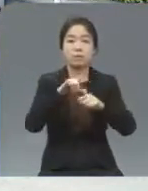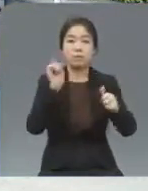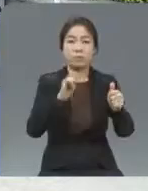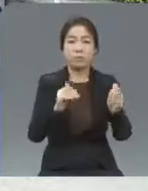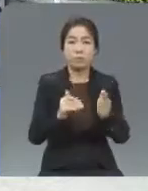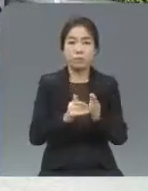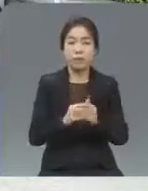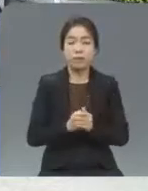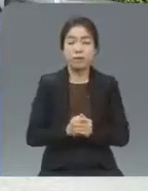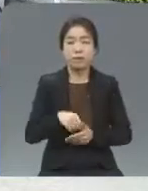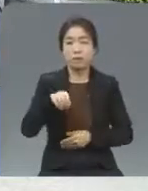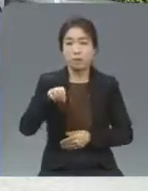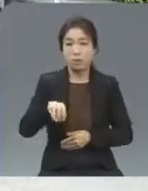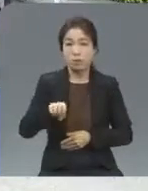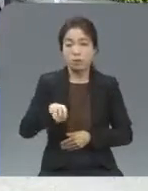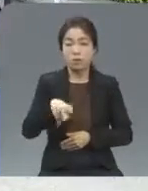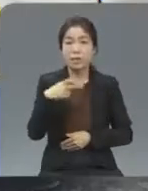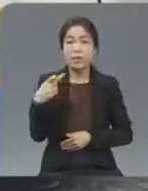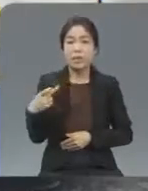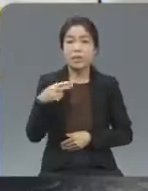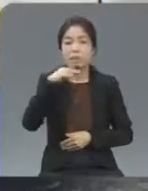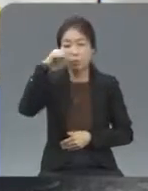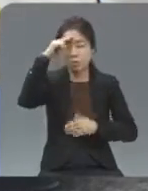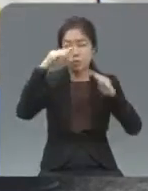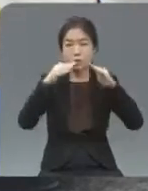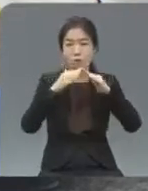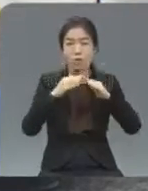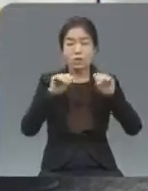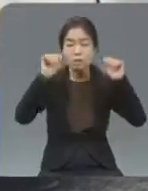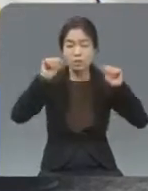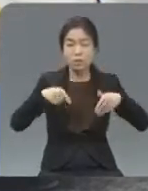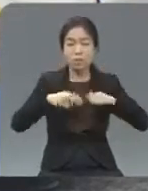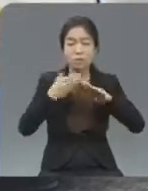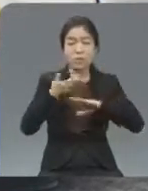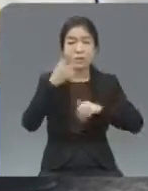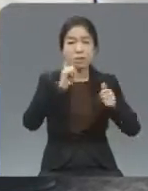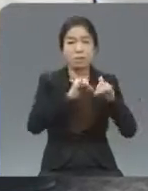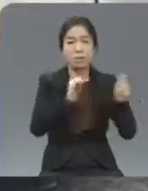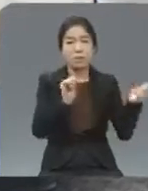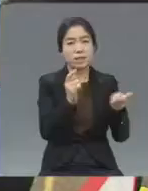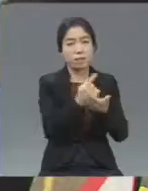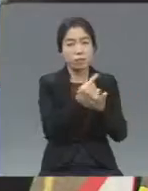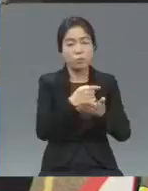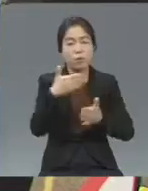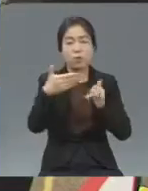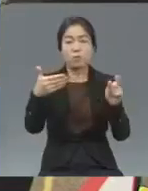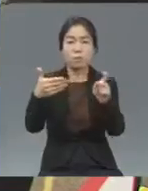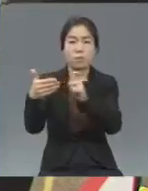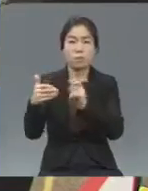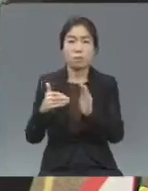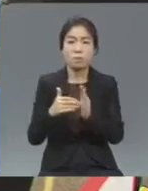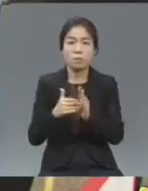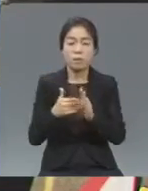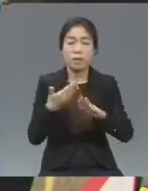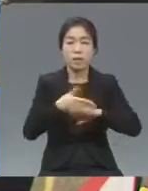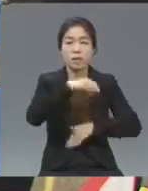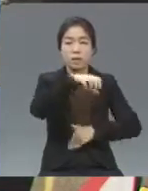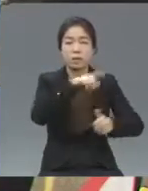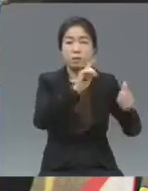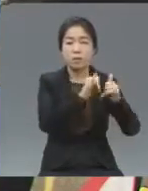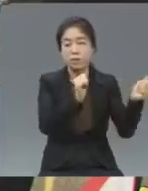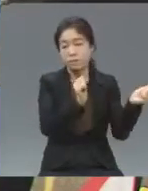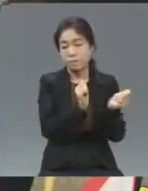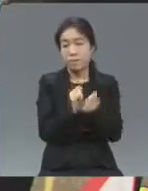나왔습니다. 광주에서는 광산구의 주점과 체육시설 등 기존 확진자의 접촉자 9명이 확진됐고, 다른 지역